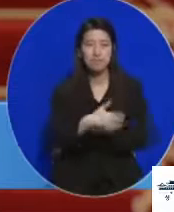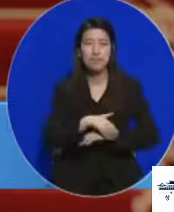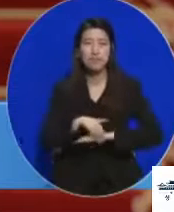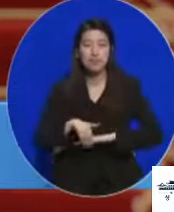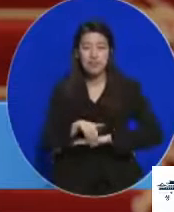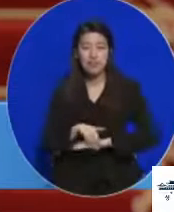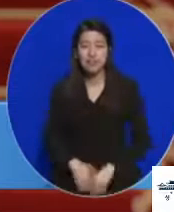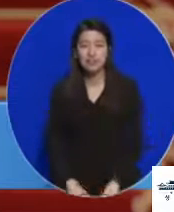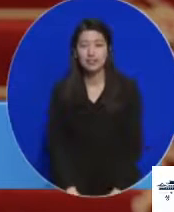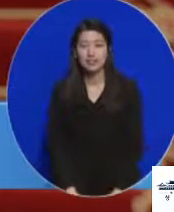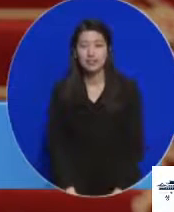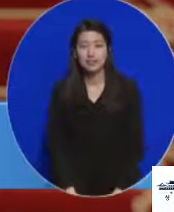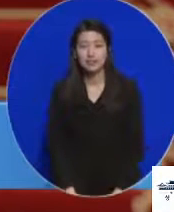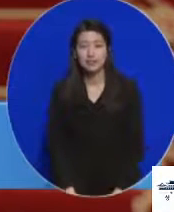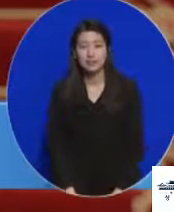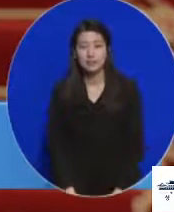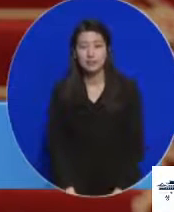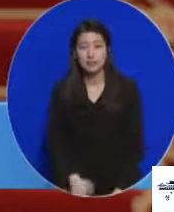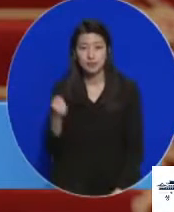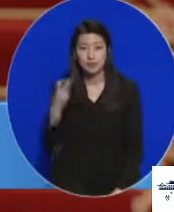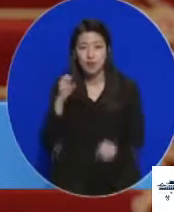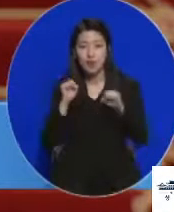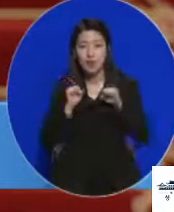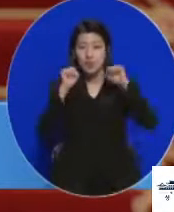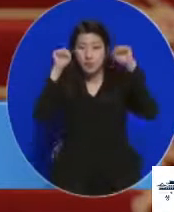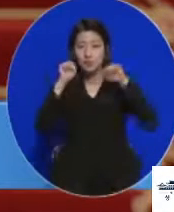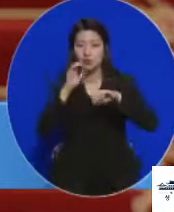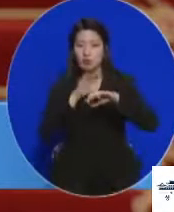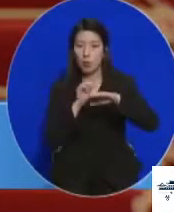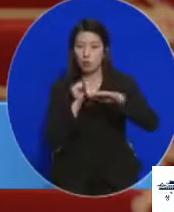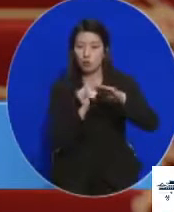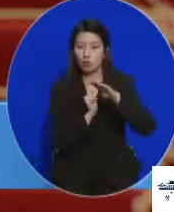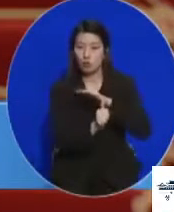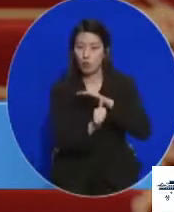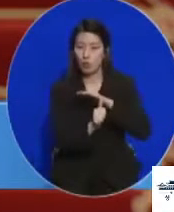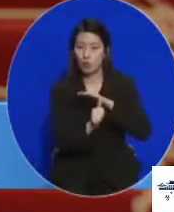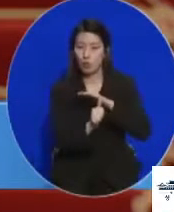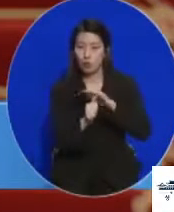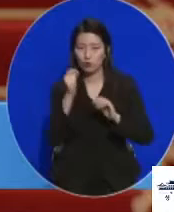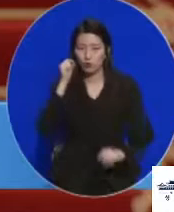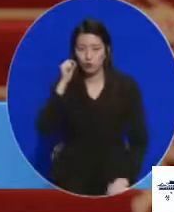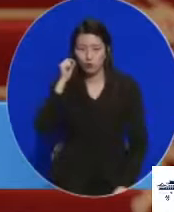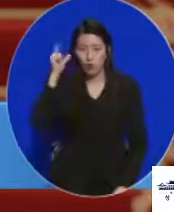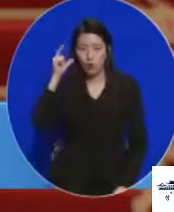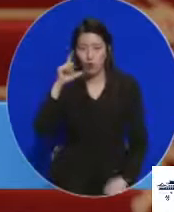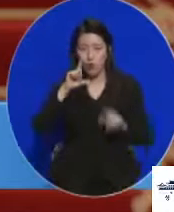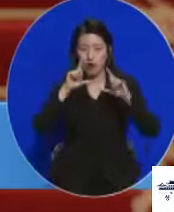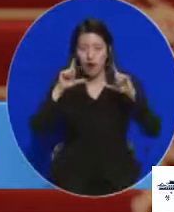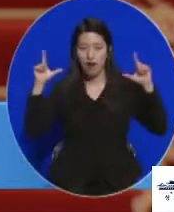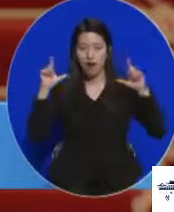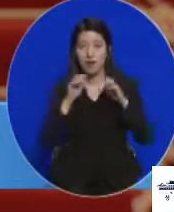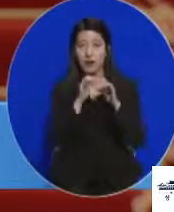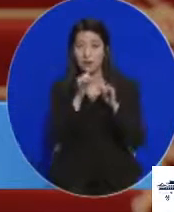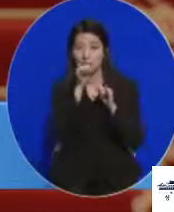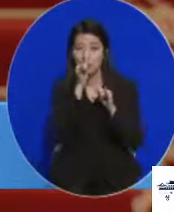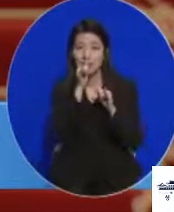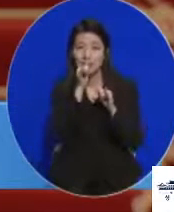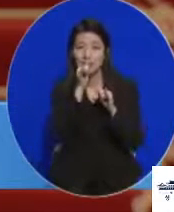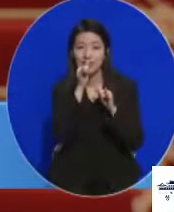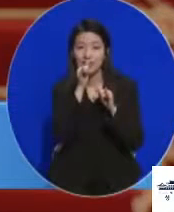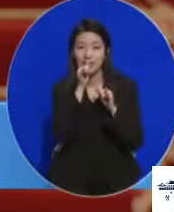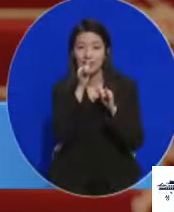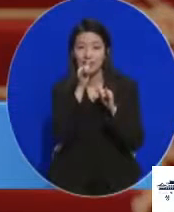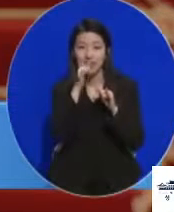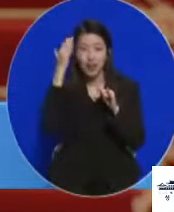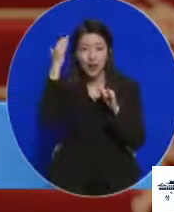훌륭한 기량을 갖춘 우리 스포츠 선수와 주 자들도 그 자체로 대한민국을 알리는 k